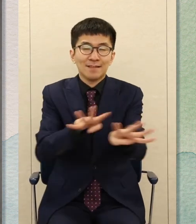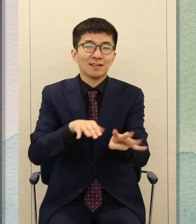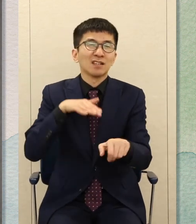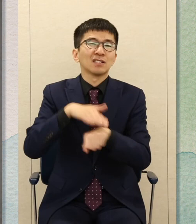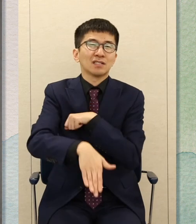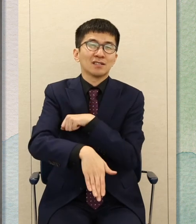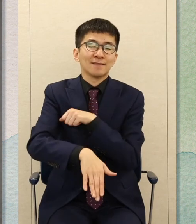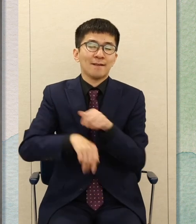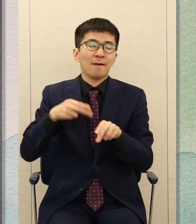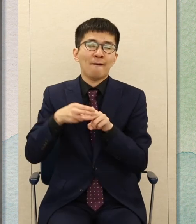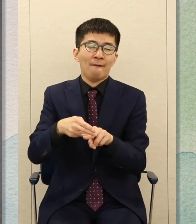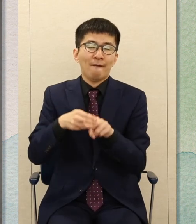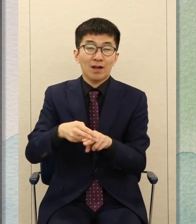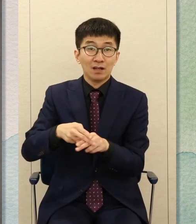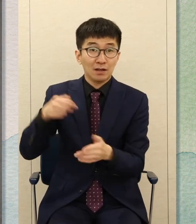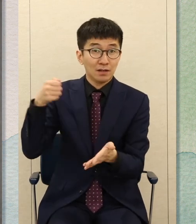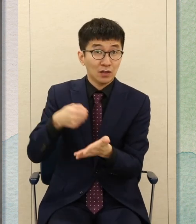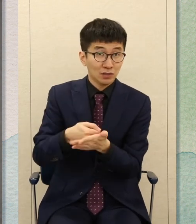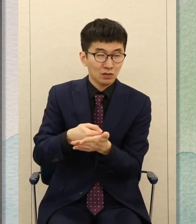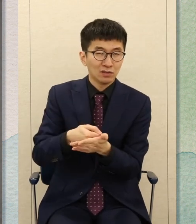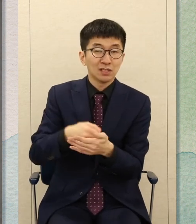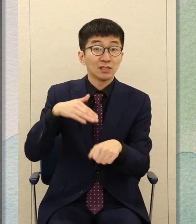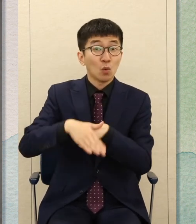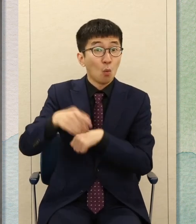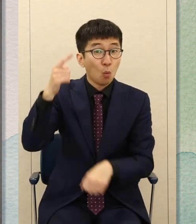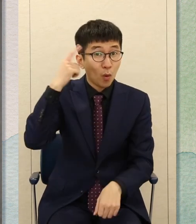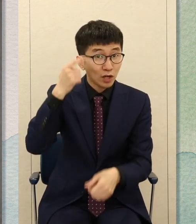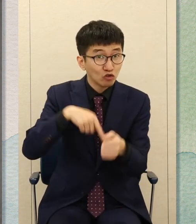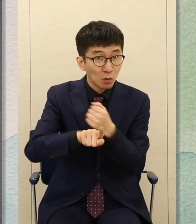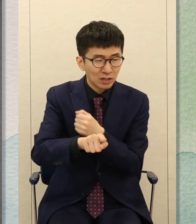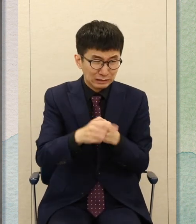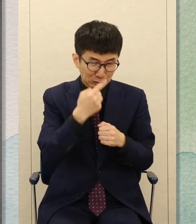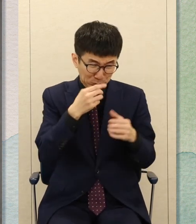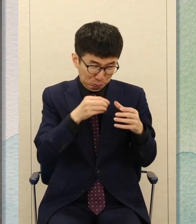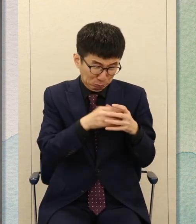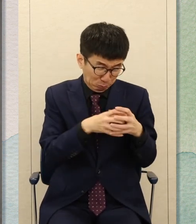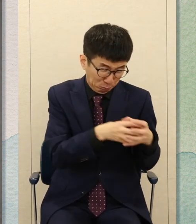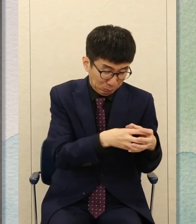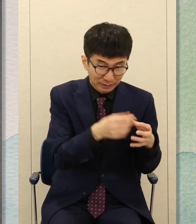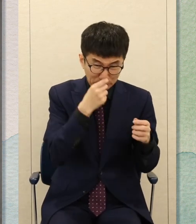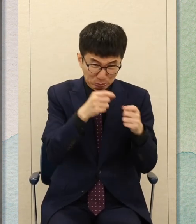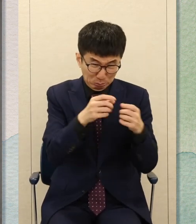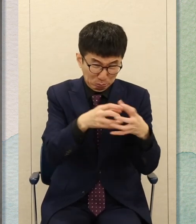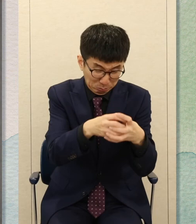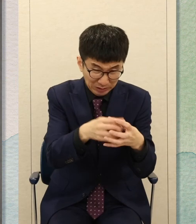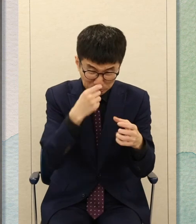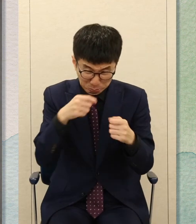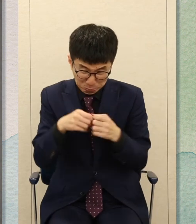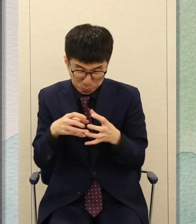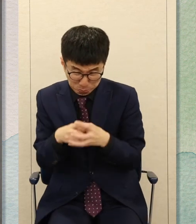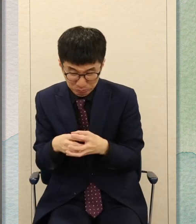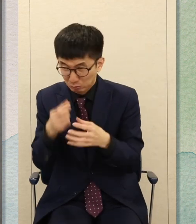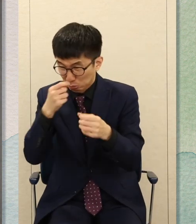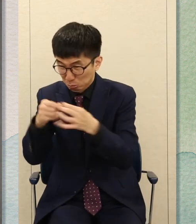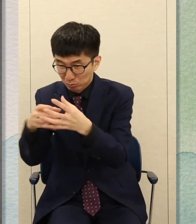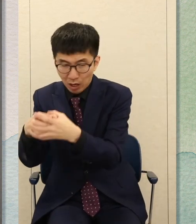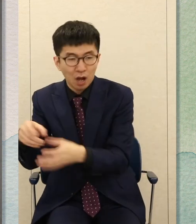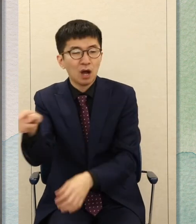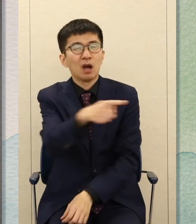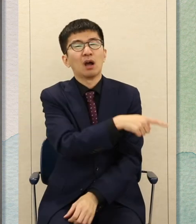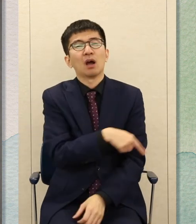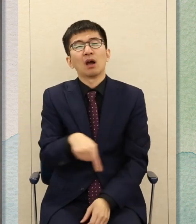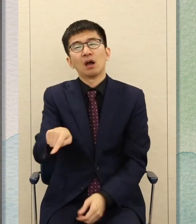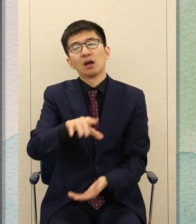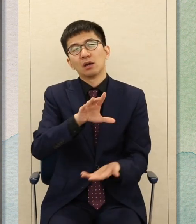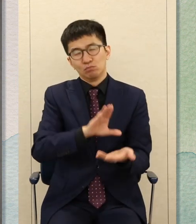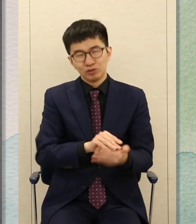강제성을 띈 독서 모임을 스스로 만들어서 운영하는데 왜 그러냐? 친한 사람들끼리 모이니까 자꾸 결탁을 해가지고 예, 자기들끼리만